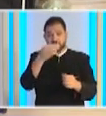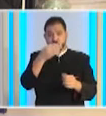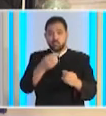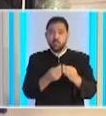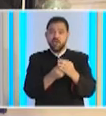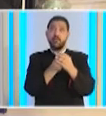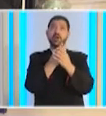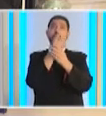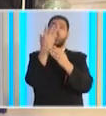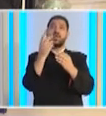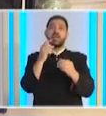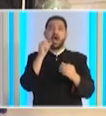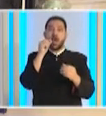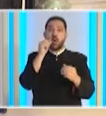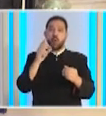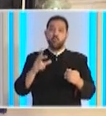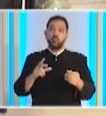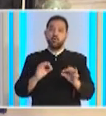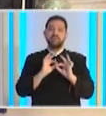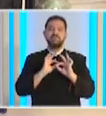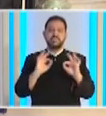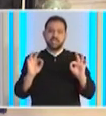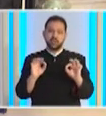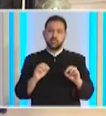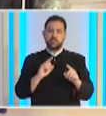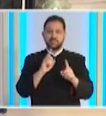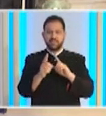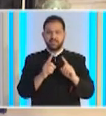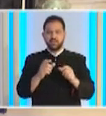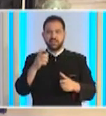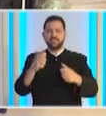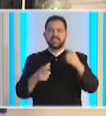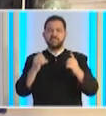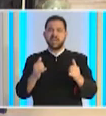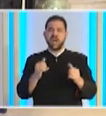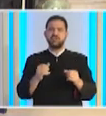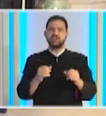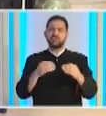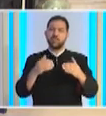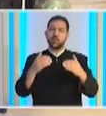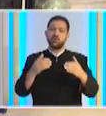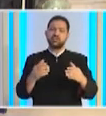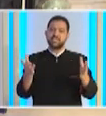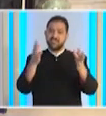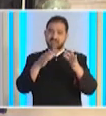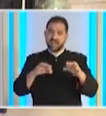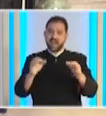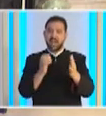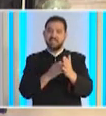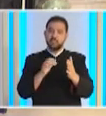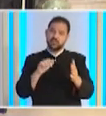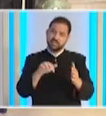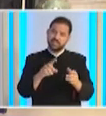sau desăvârșire a omului, sigur că vorbim despre acest proces prin care fiecare ar trebui să